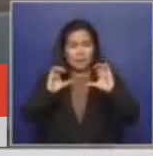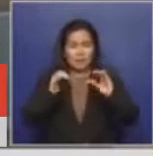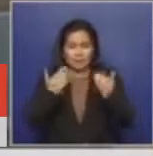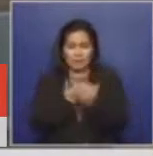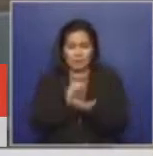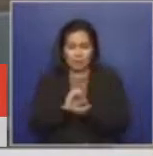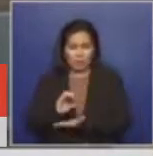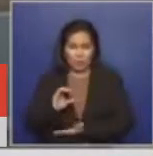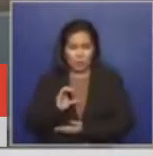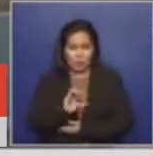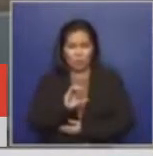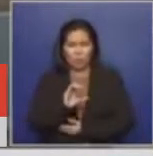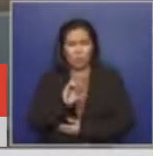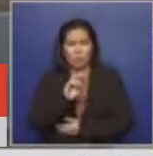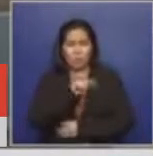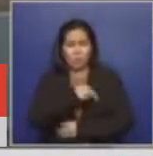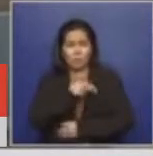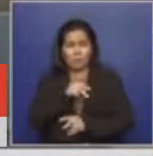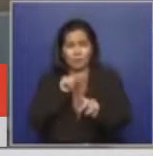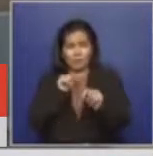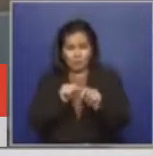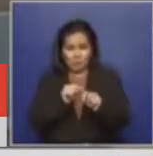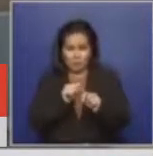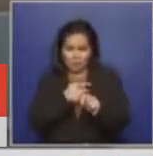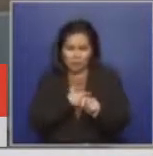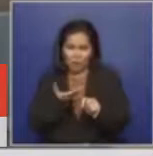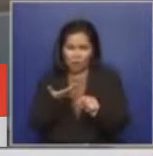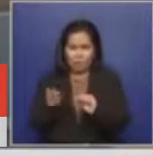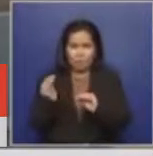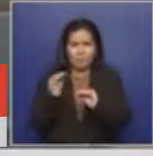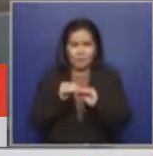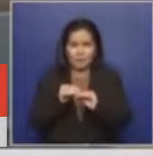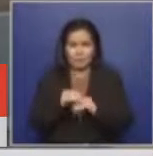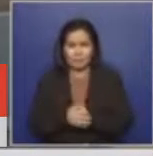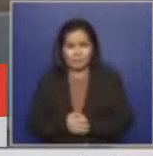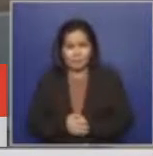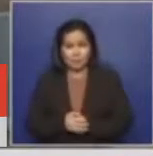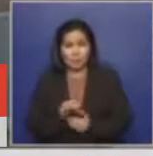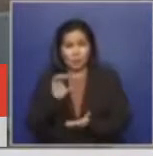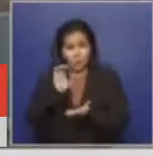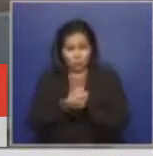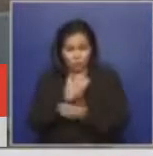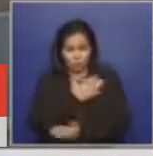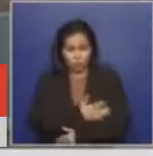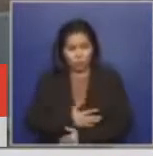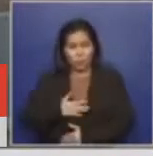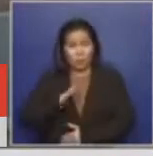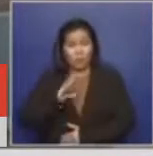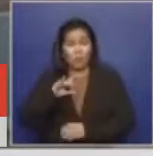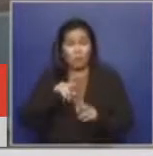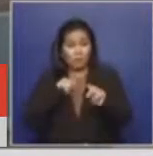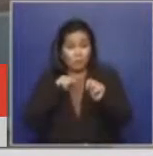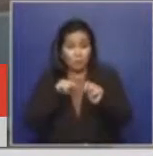ขาเพิ่มขึ้นส่วนงบกองทุนสุขภาพตำบล นี่คืองบที่สปช.เนี่ยให้กับ